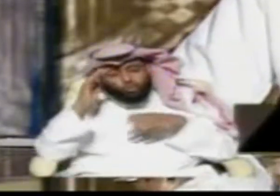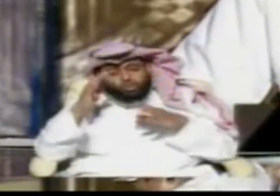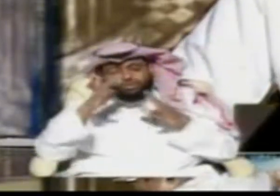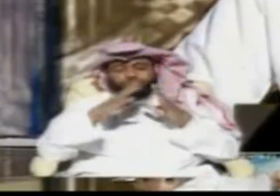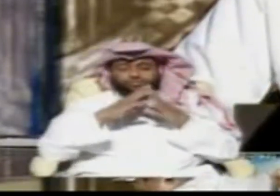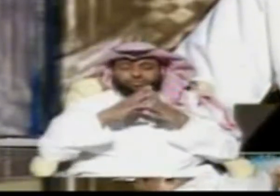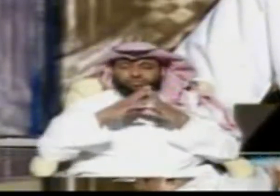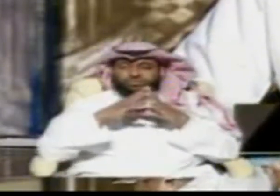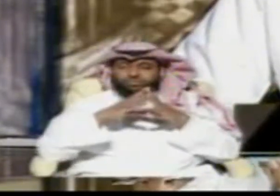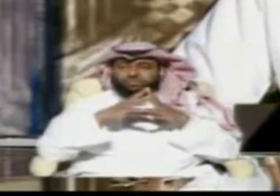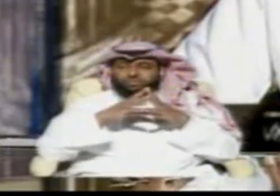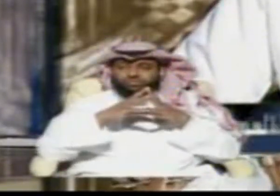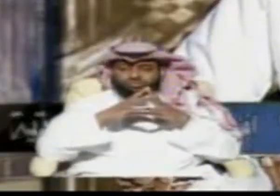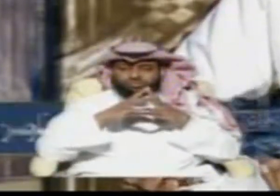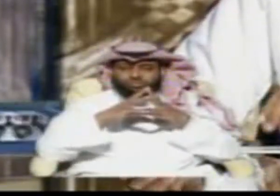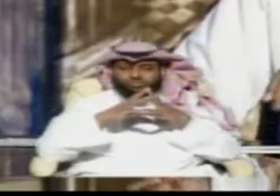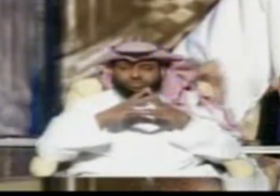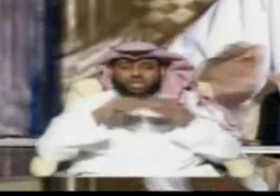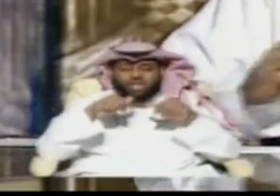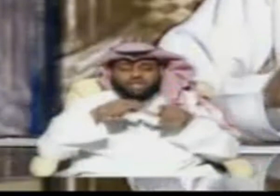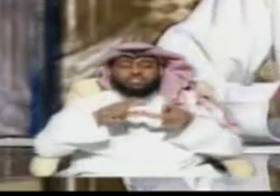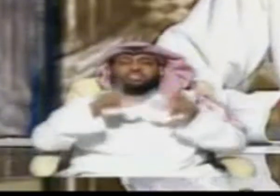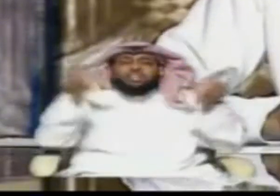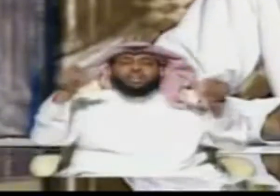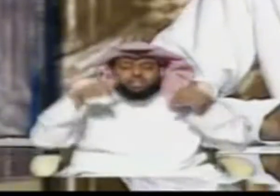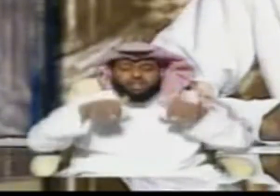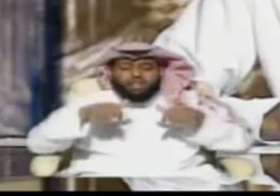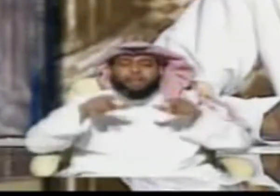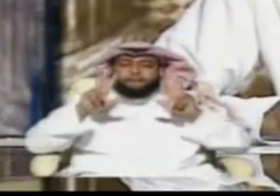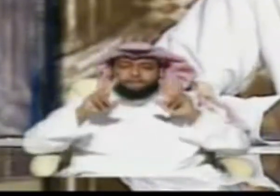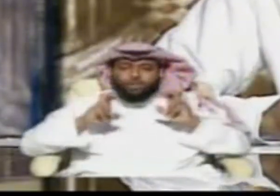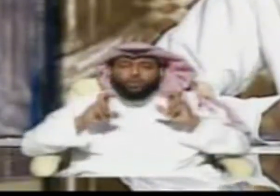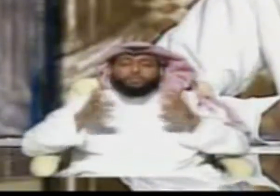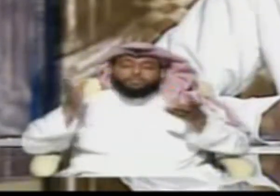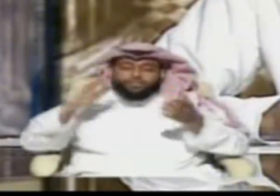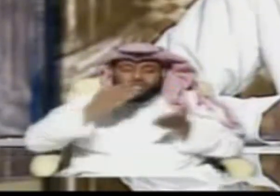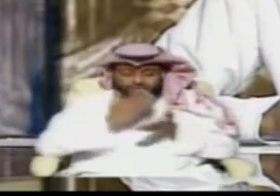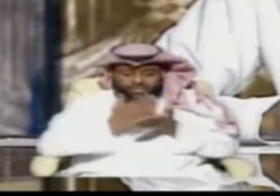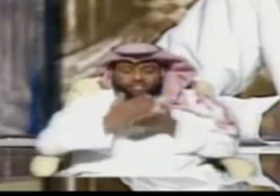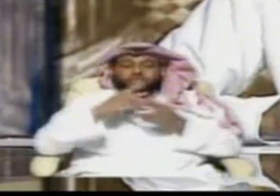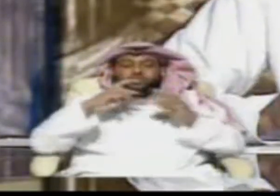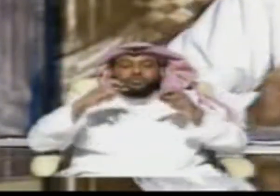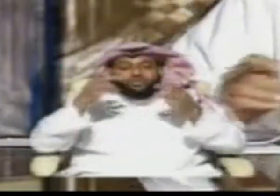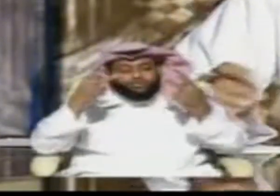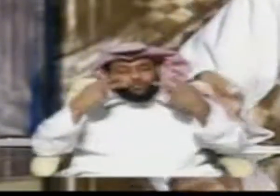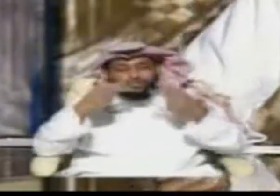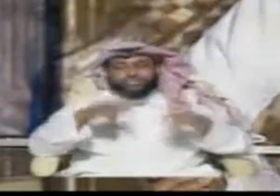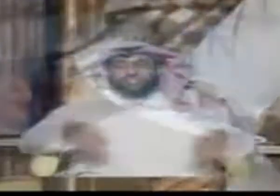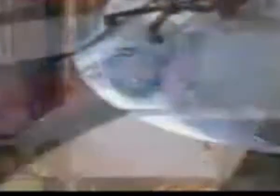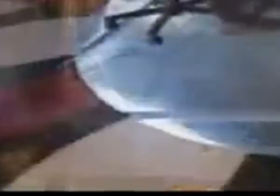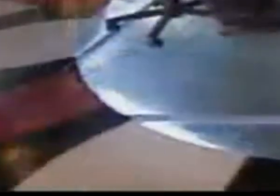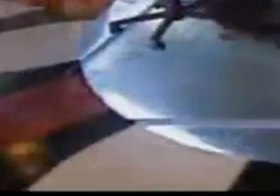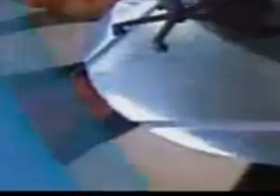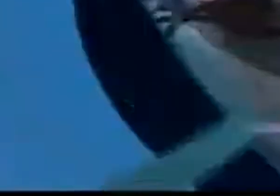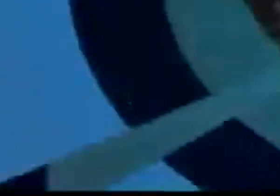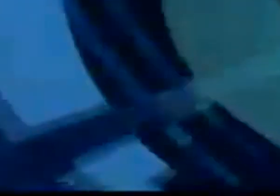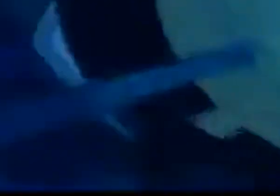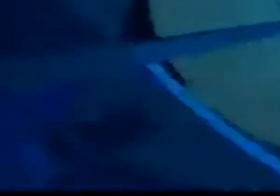شكرا لك يا مناصر. نستأذنكم في فاصل إعلاني قصير، نعود بعده للمتابعة، فابقوا معنا.